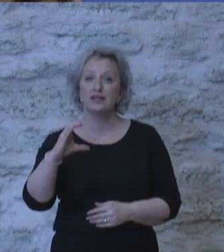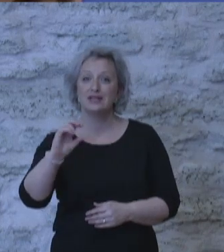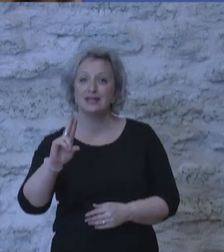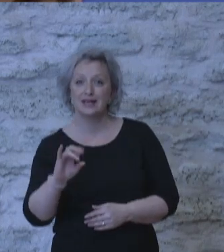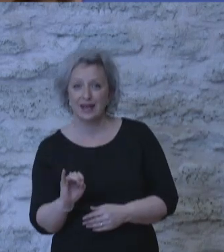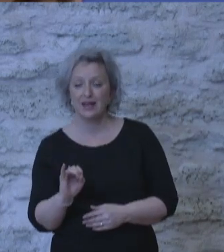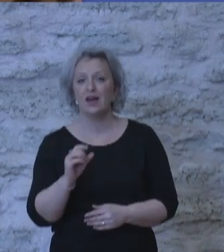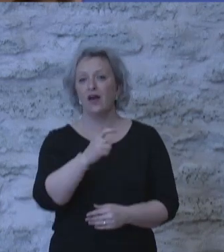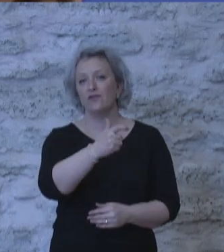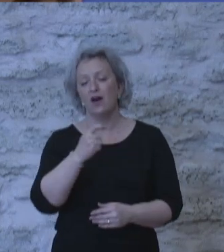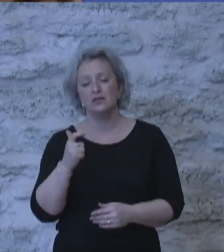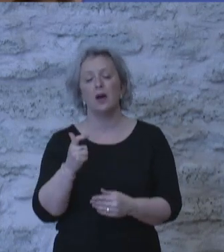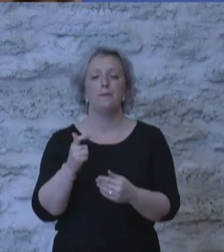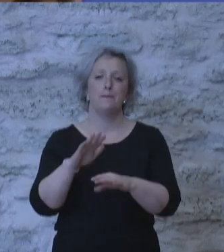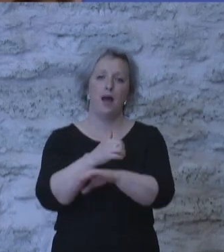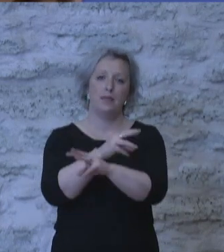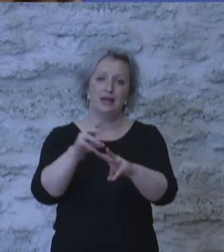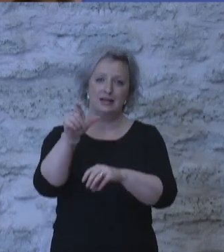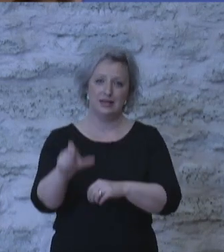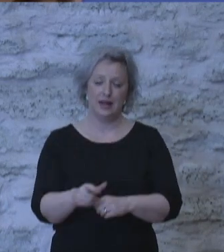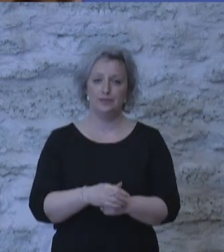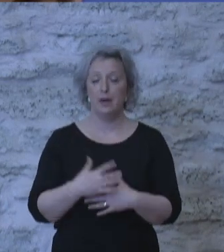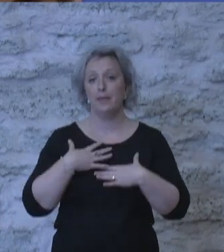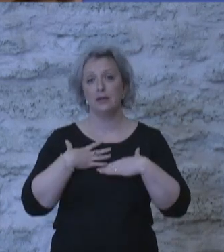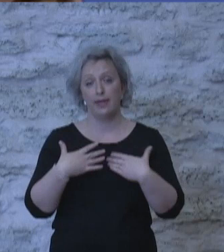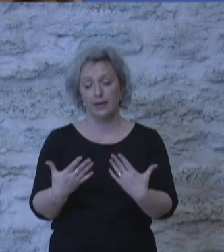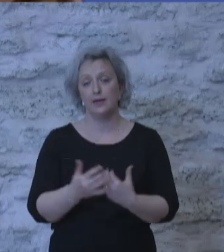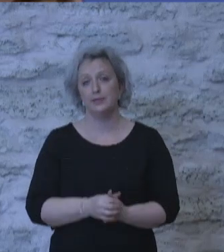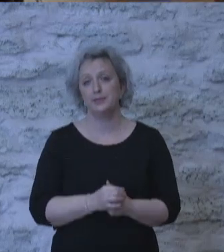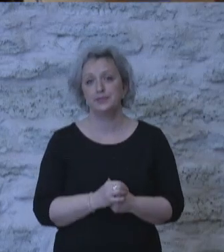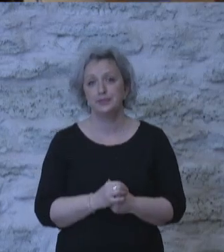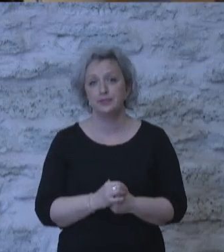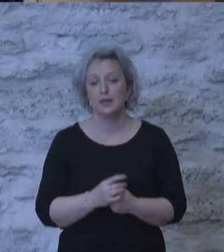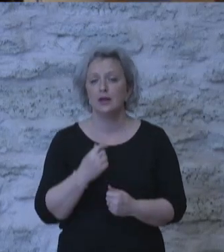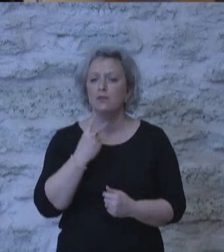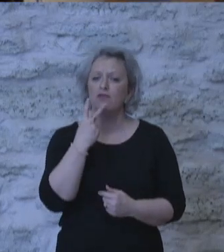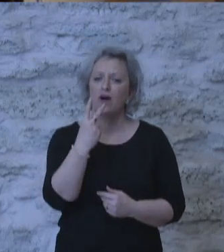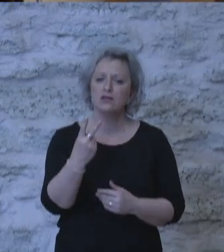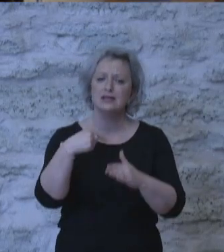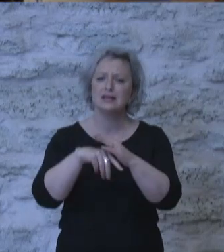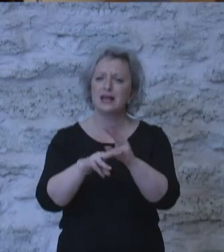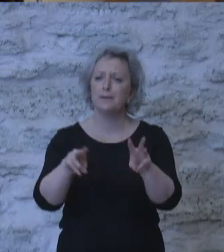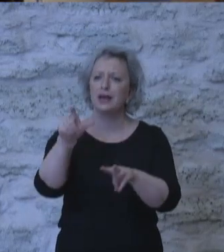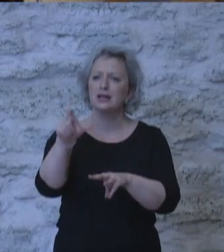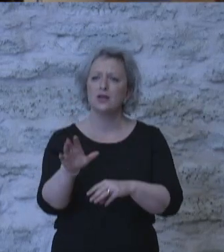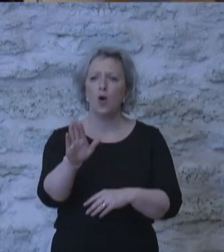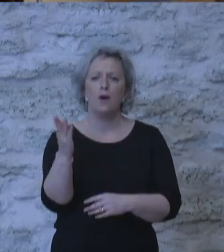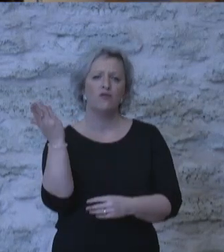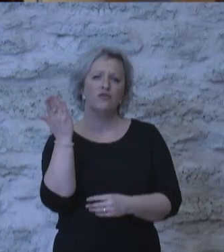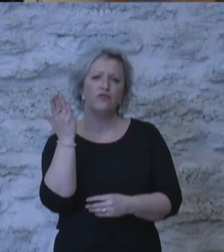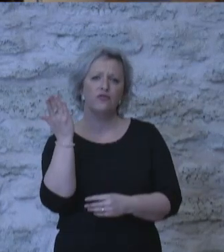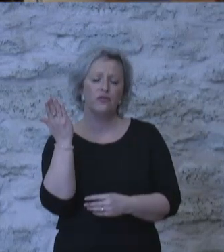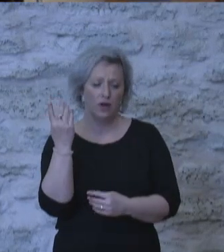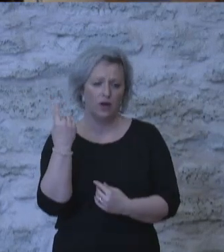peaminister Jüri Ratas palun. Ma täna. Ma vaatasin, et siseministri väljaütlemised tõesti